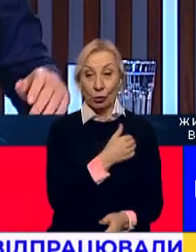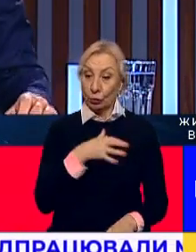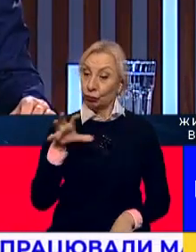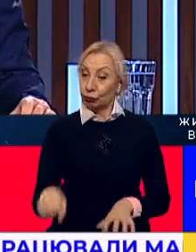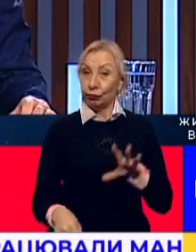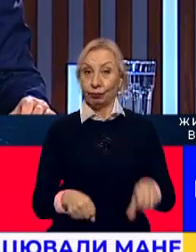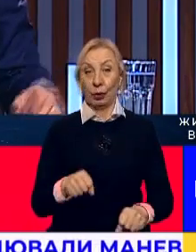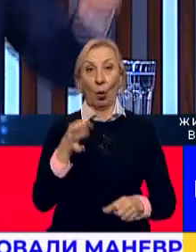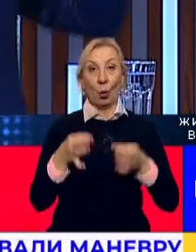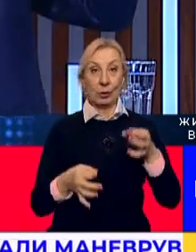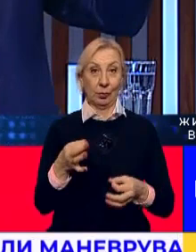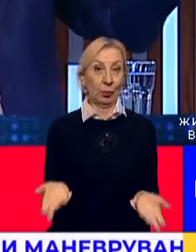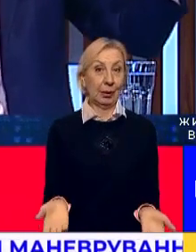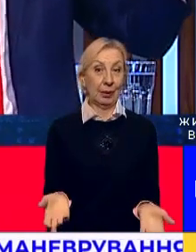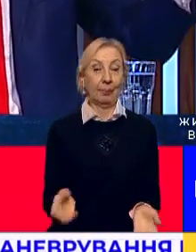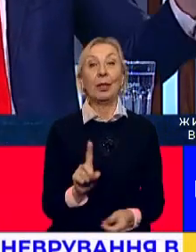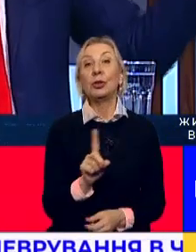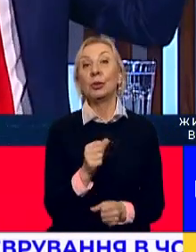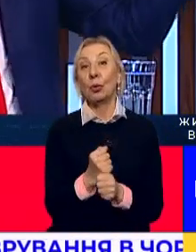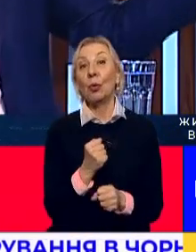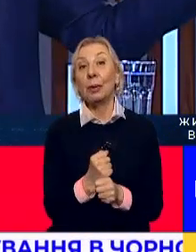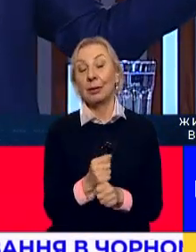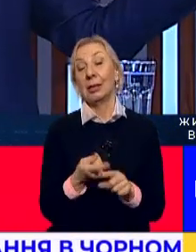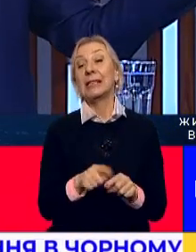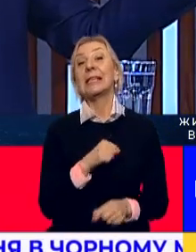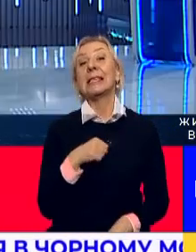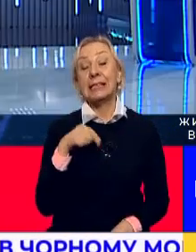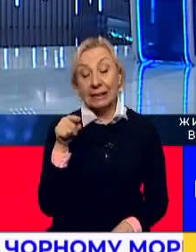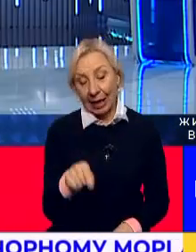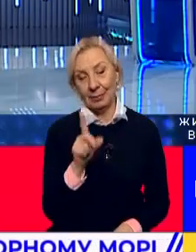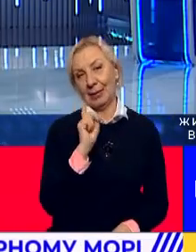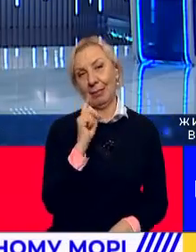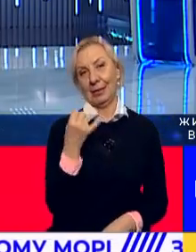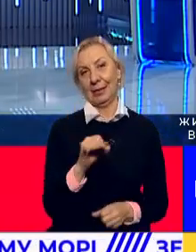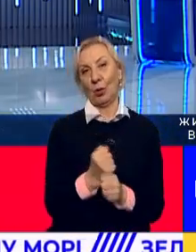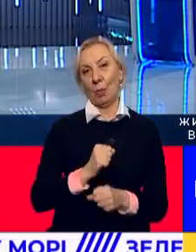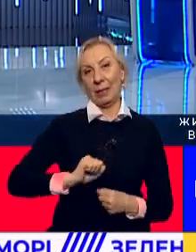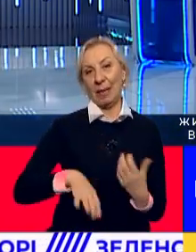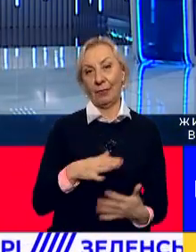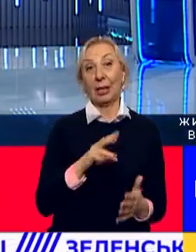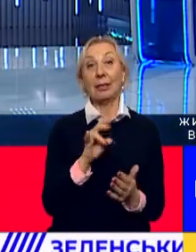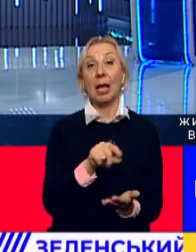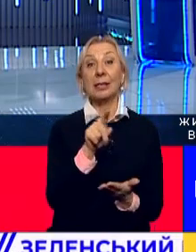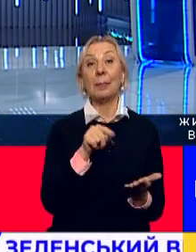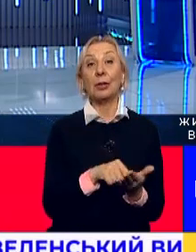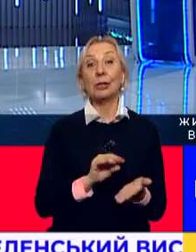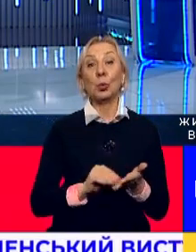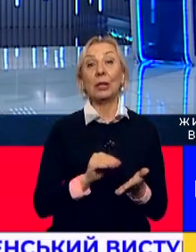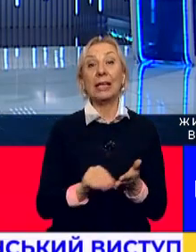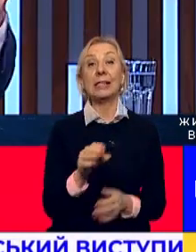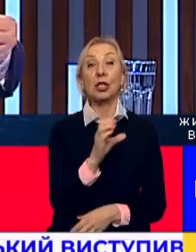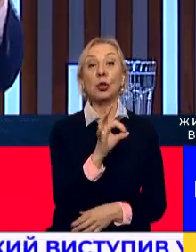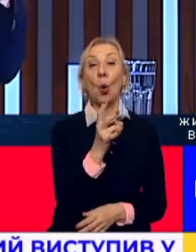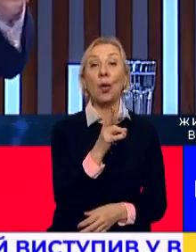у Конституційному суді. Хто робить державний переворот, це сам Володимир Зеленський, який на запитання журналістки Соні Кошкіної